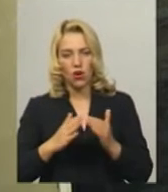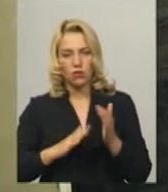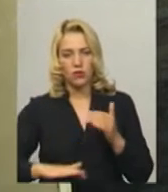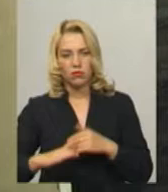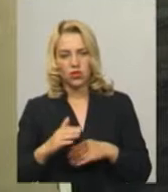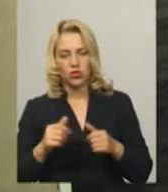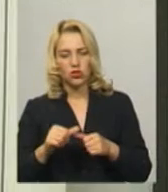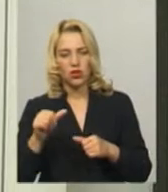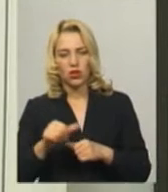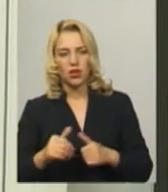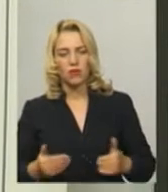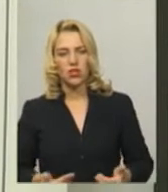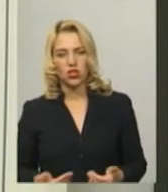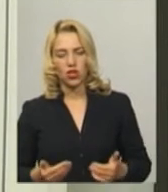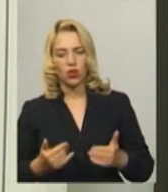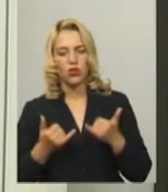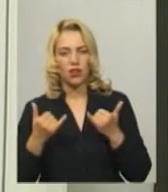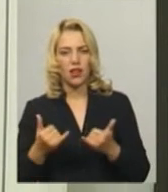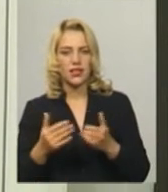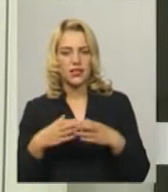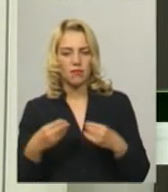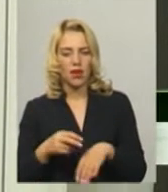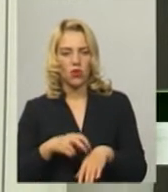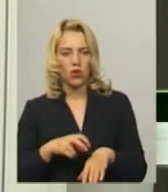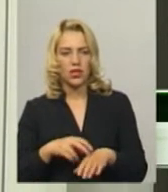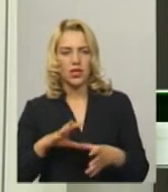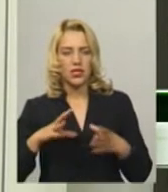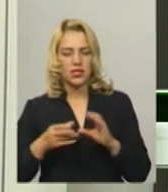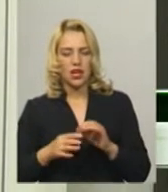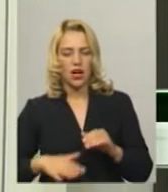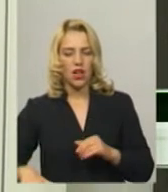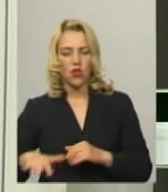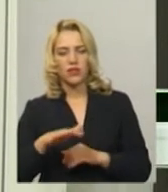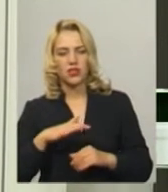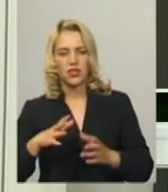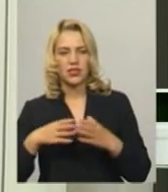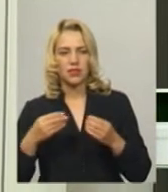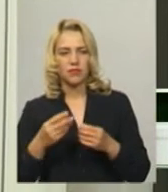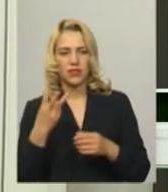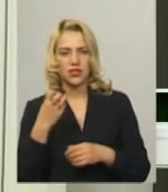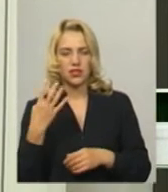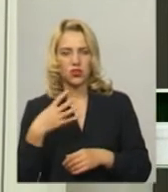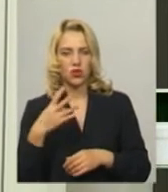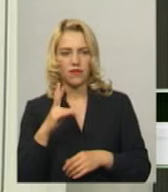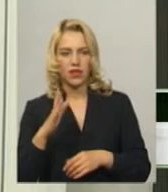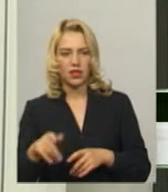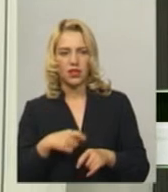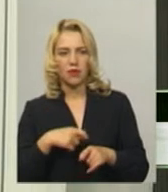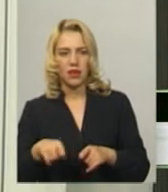окремо будують житло для сімейного лікаря. Загальна квадратура амбулаторії сімейної медицини – 340 квадратних